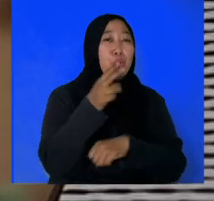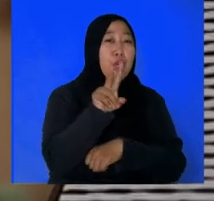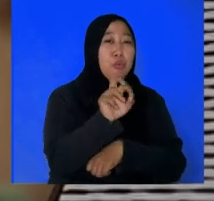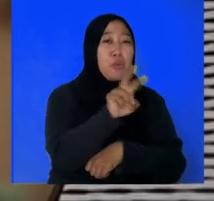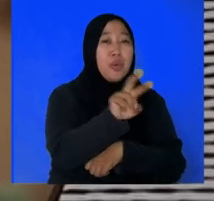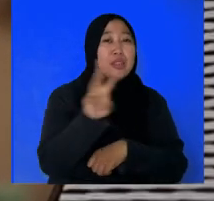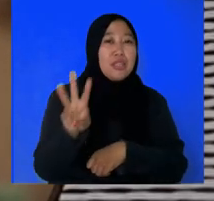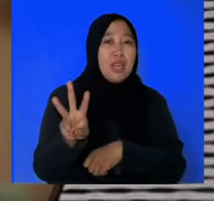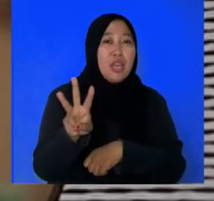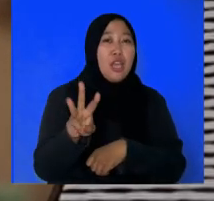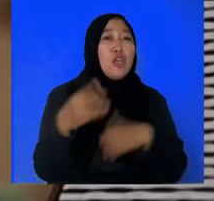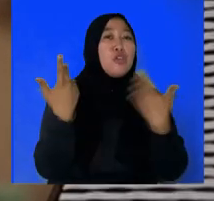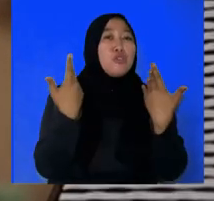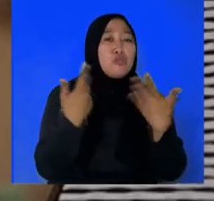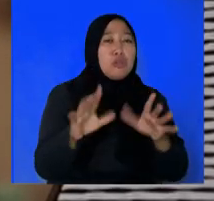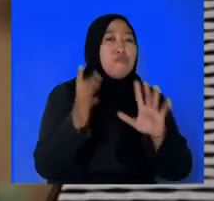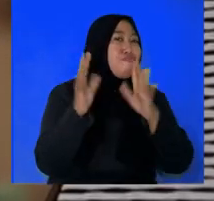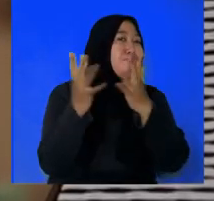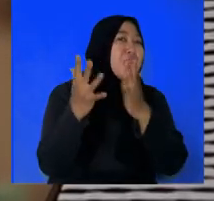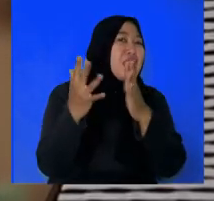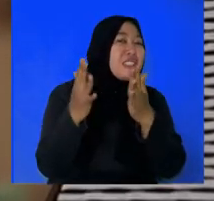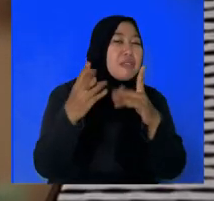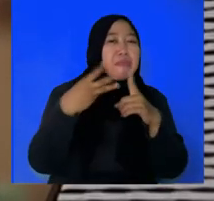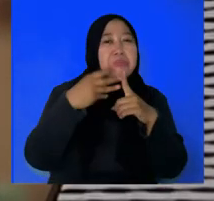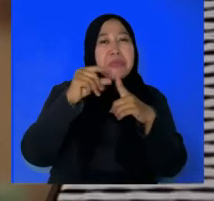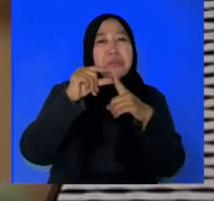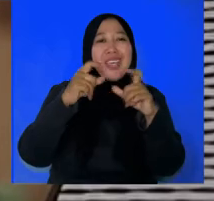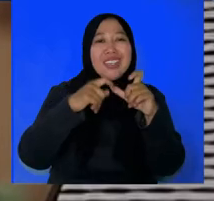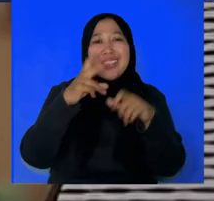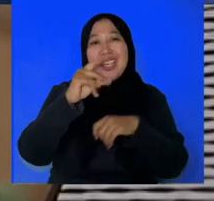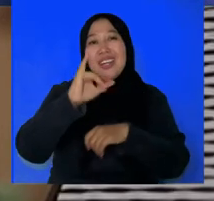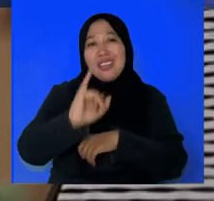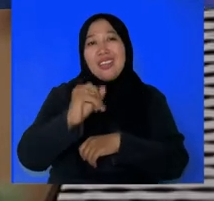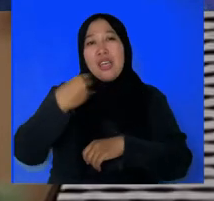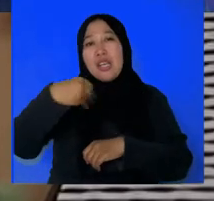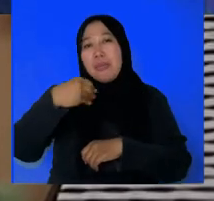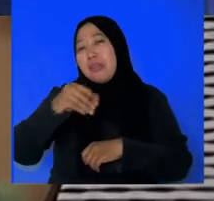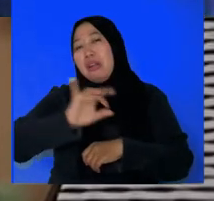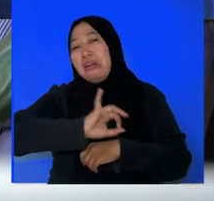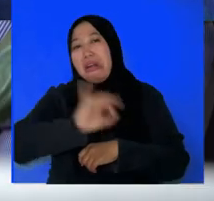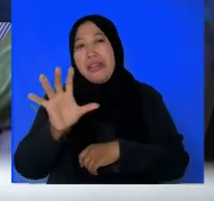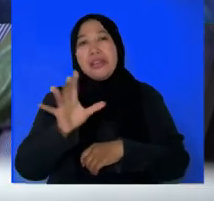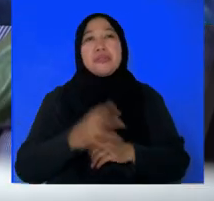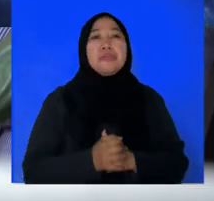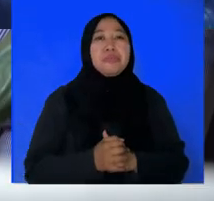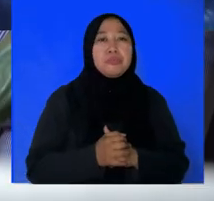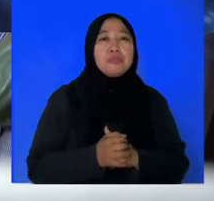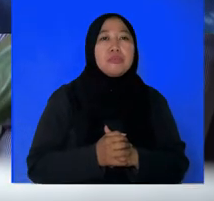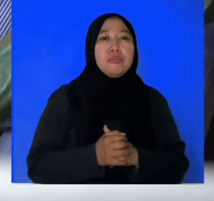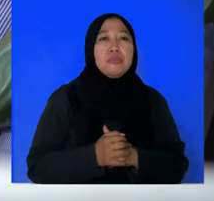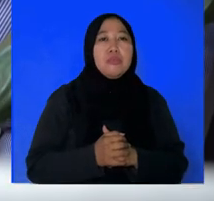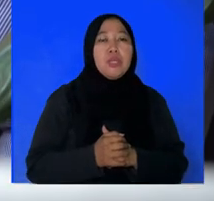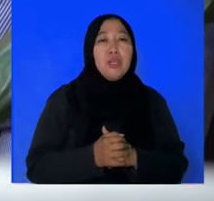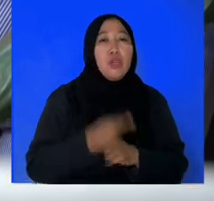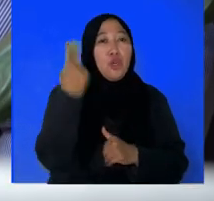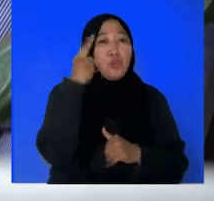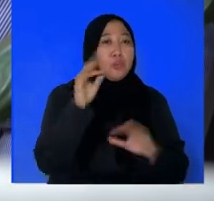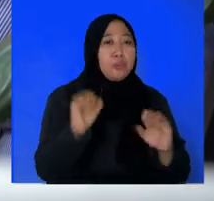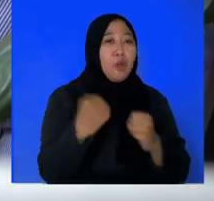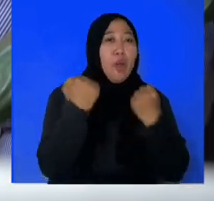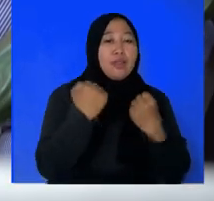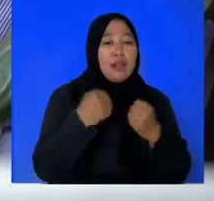tahun 2023 telah diapresiasi oleh BPS RI dan kementerian lain. Pada